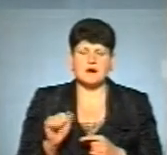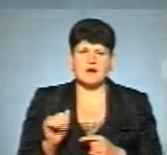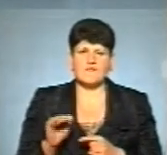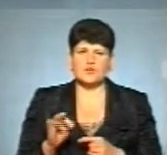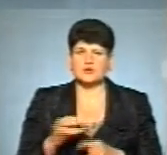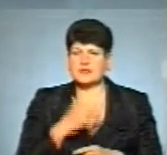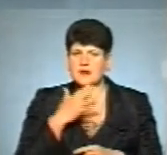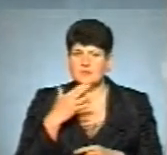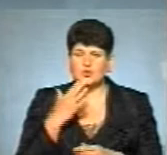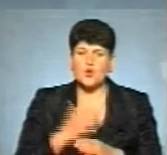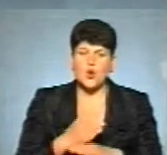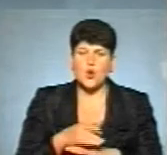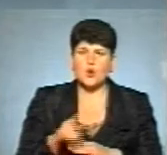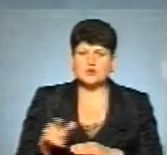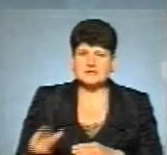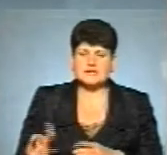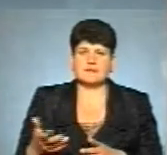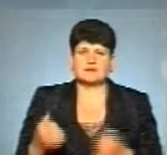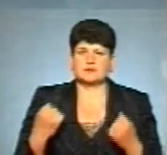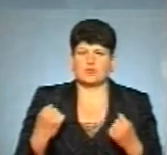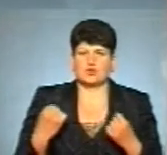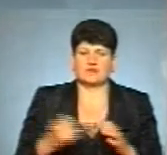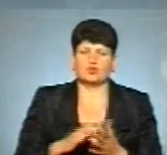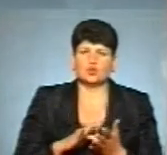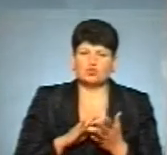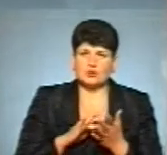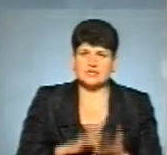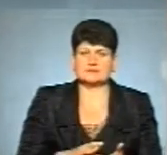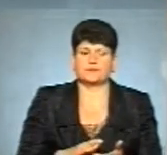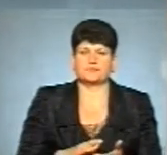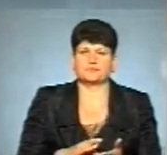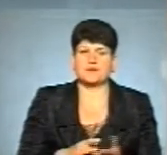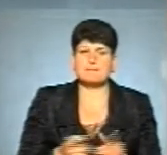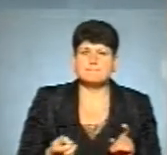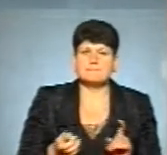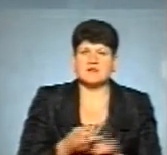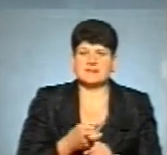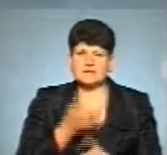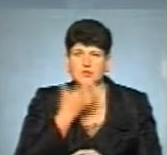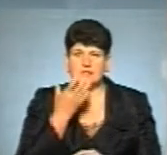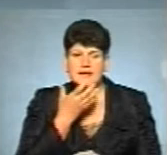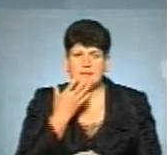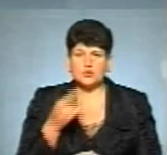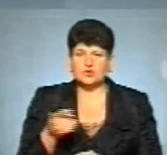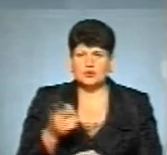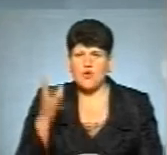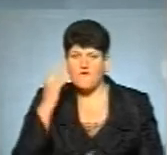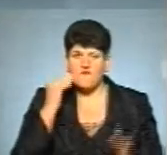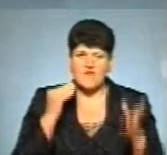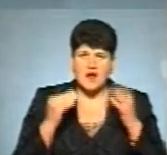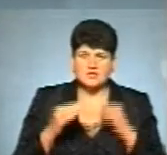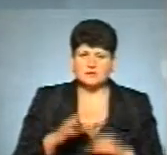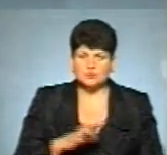для багатьох саме гостей такого подієвого спортивного туризму, така прив'язка до теплого Тернополя, до враження емоцій